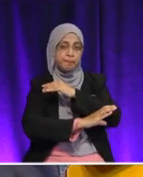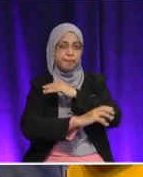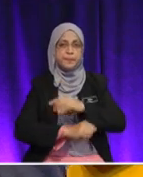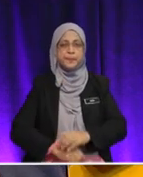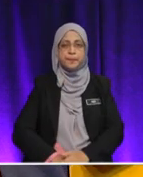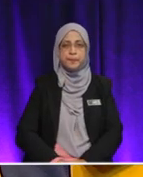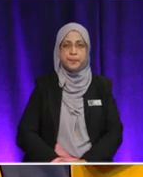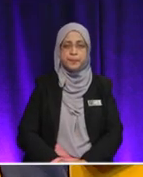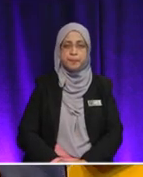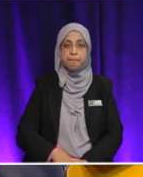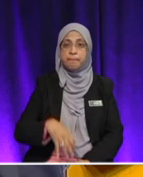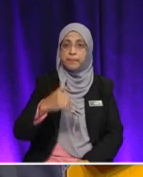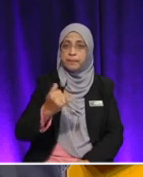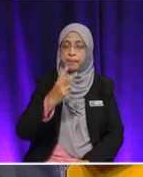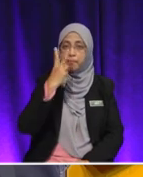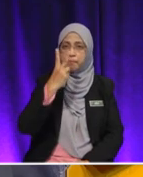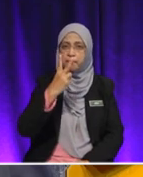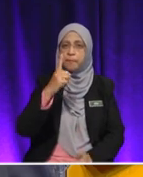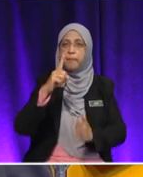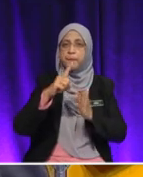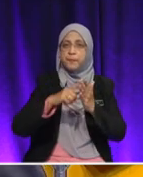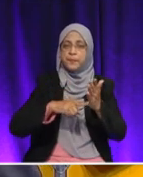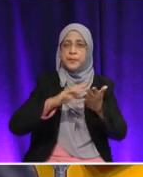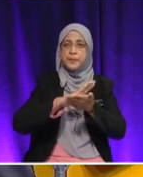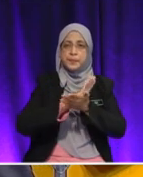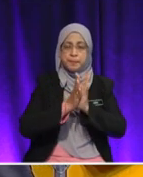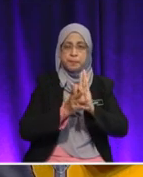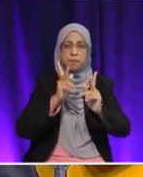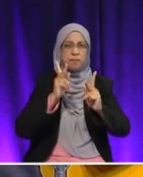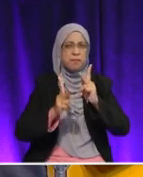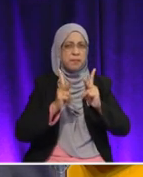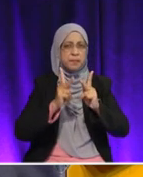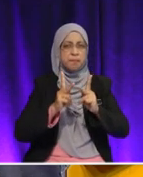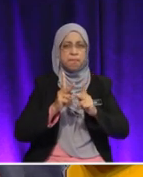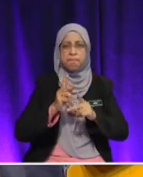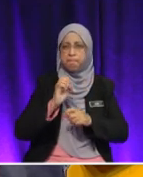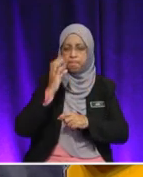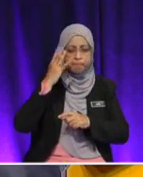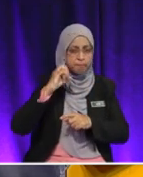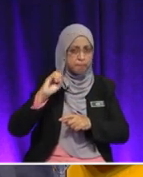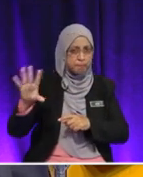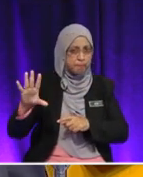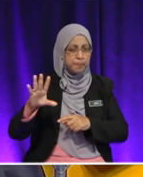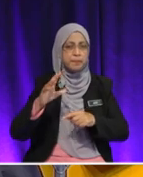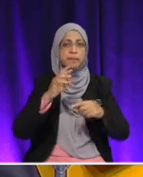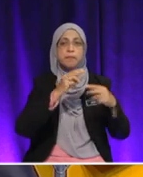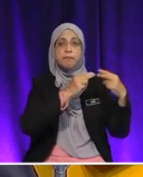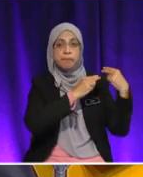kepada Apakah kesan pengabaian tanggung jawab tadi kita lihat kepada kesan